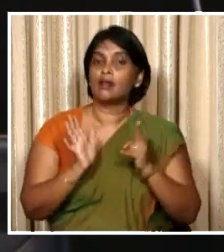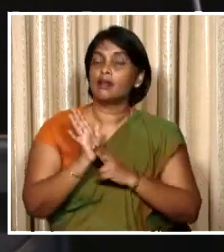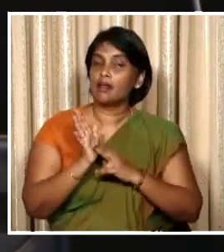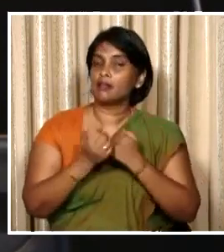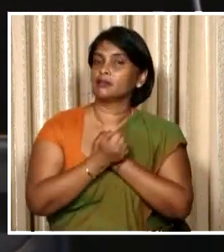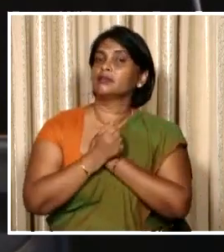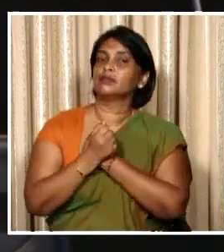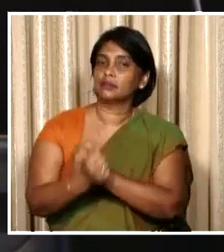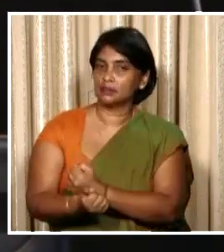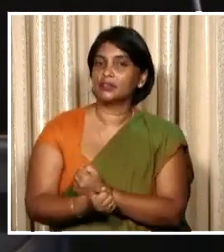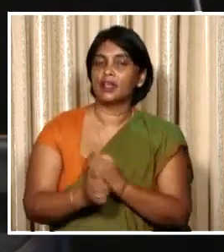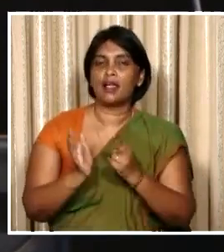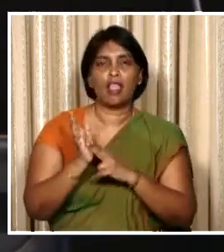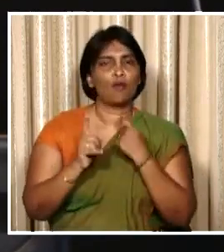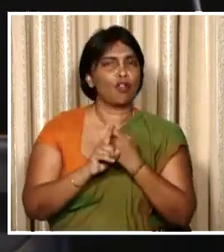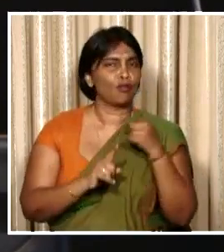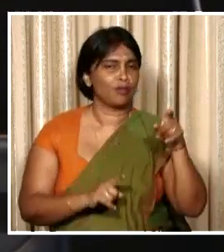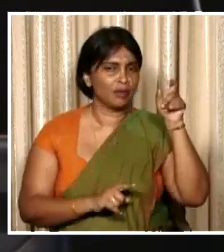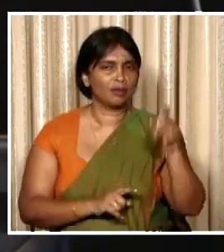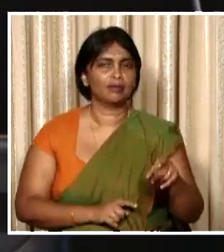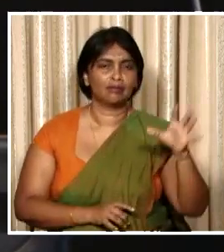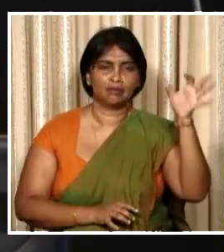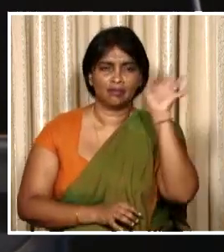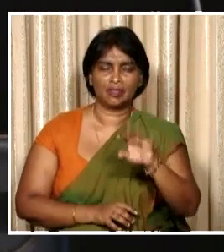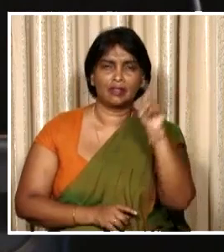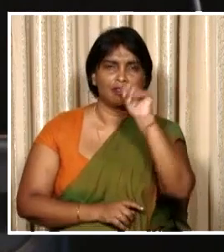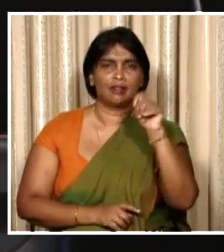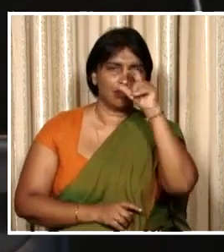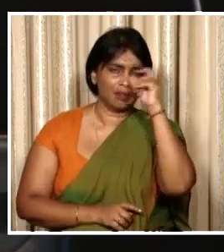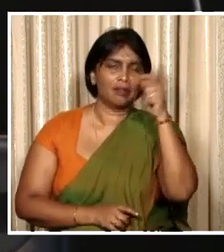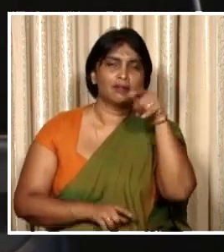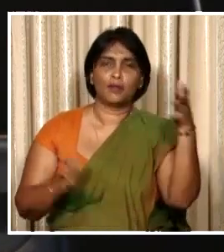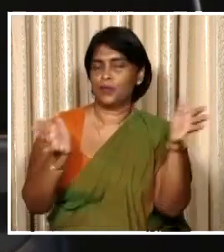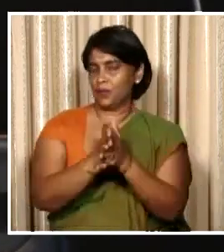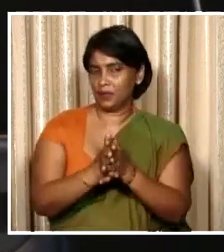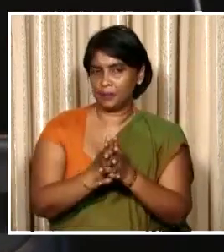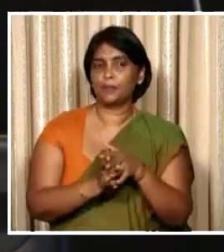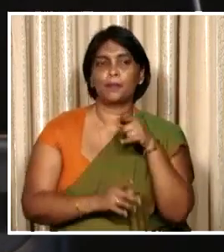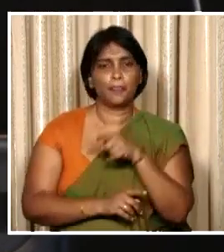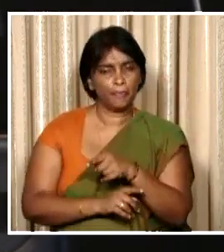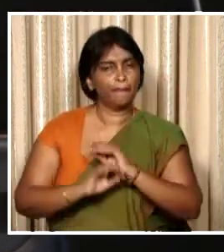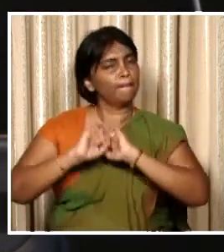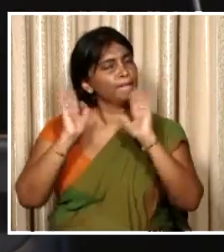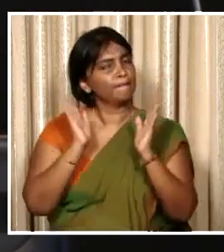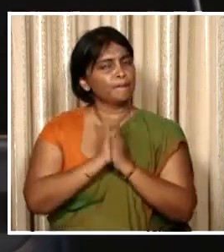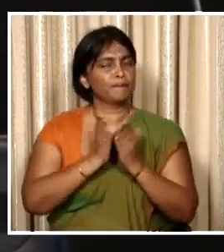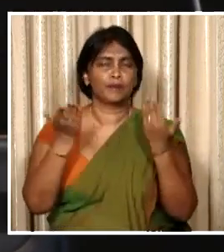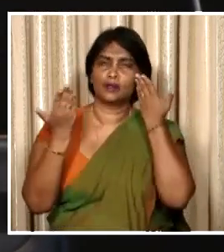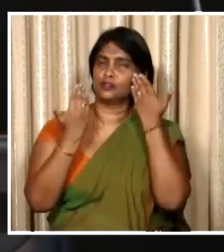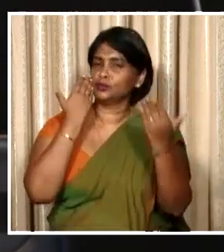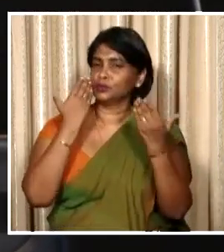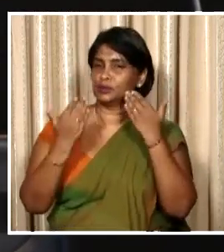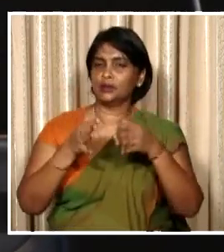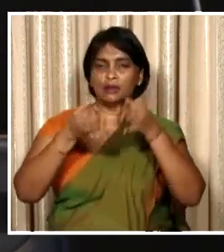ඇරස් කරා. මොකක්ද අර නාමල් කුමාර කියන ජවනිකාවක් දාලා මෛත්‍රීපාල සිරිසේන මහත්තයත් එක්ක එකතු වෙලා. මේ සේරම ගලපලා බලනකොට අපිට